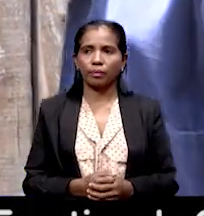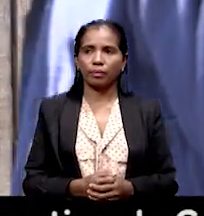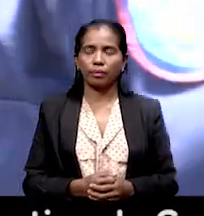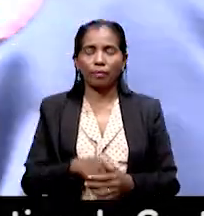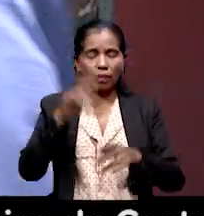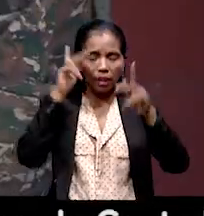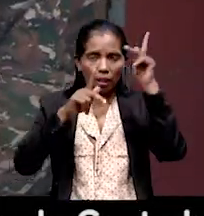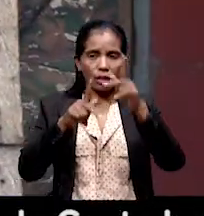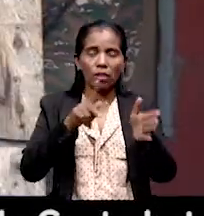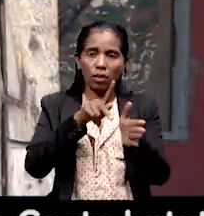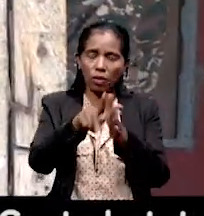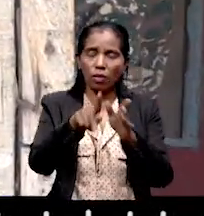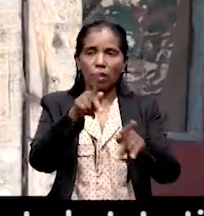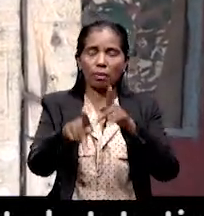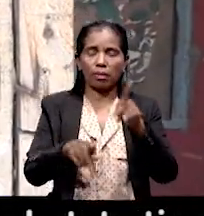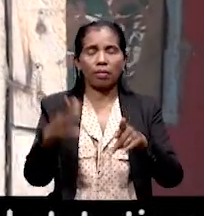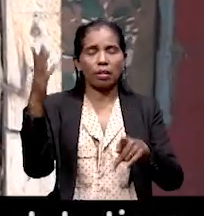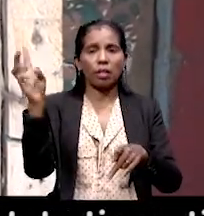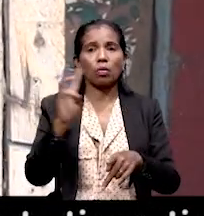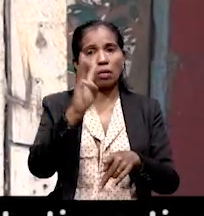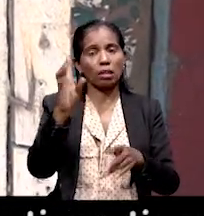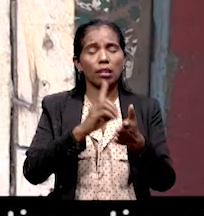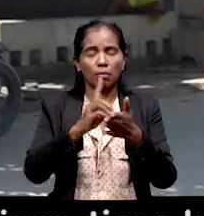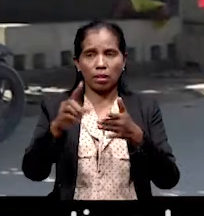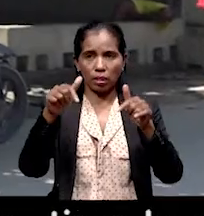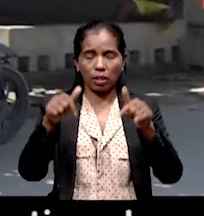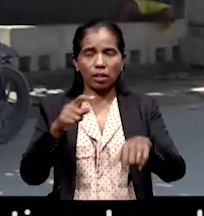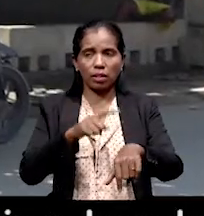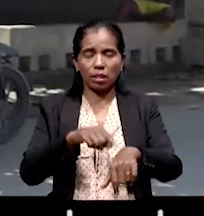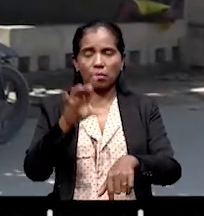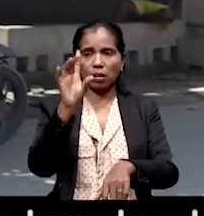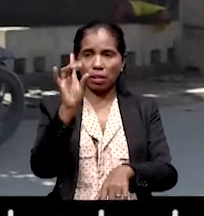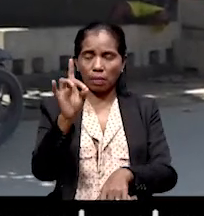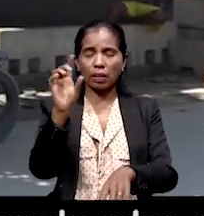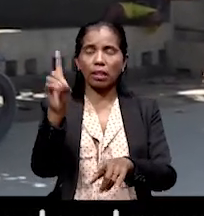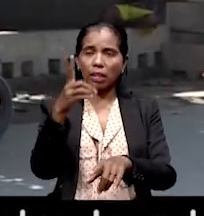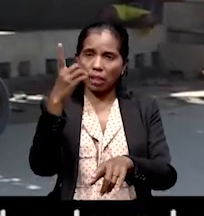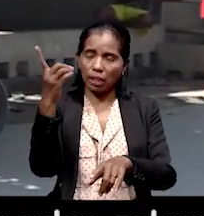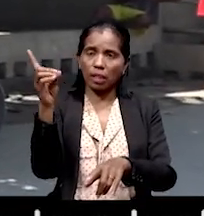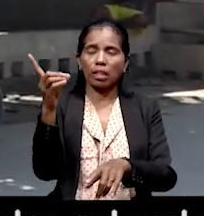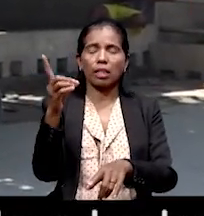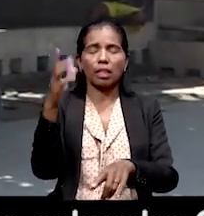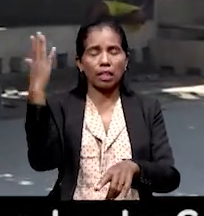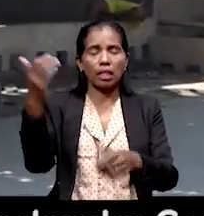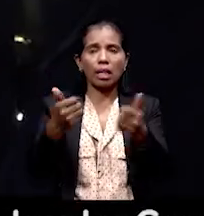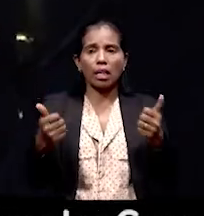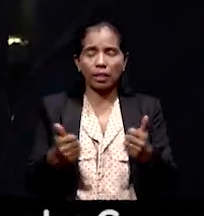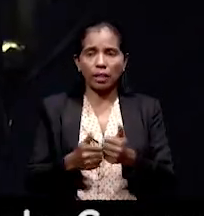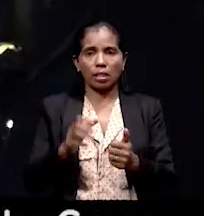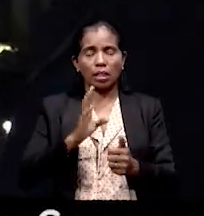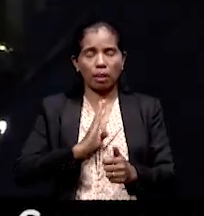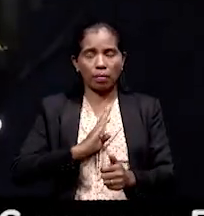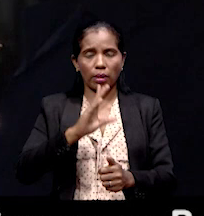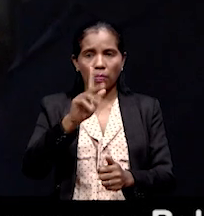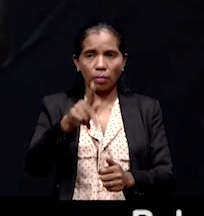Caso tentativa ao mexido não acontece iha quarta semana ne, mais ou menos tukualo dadersan oras Timor-Leste iha aldeia Metisatu nebe